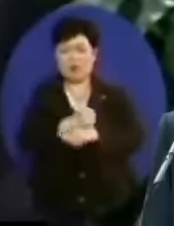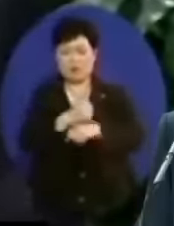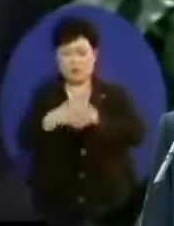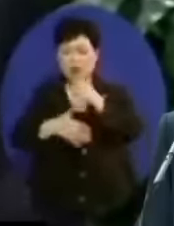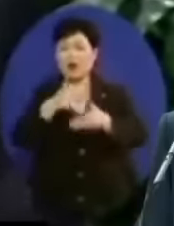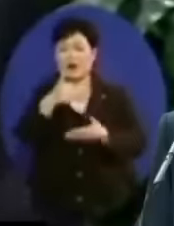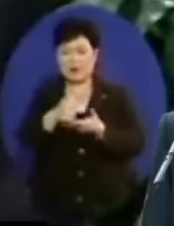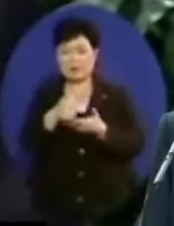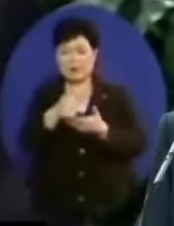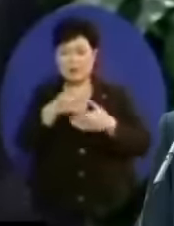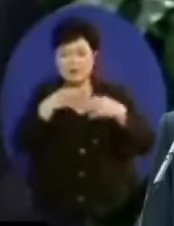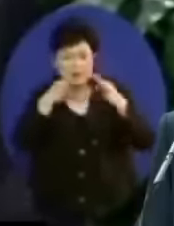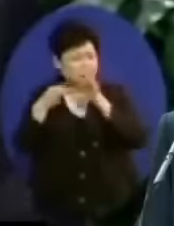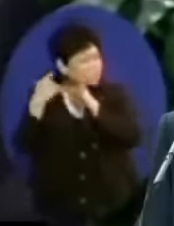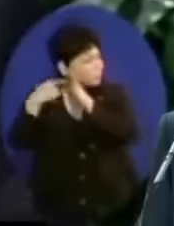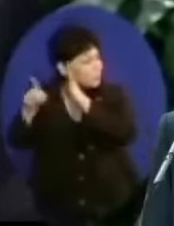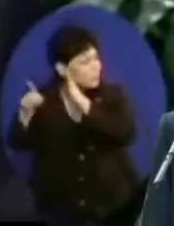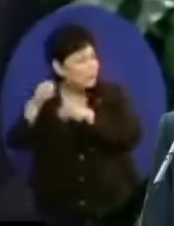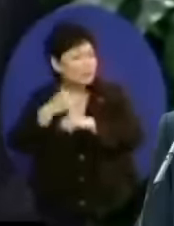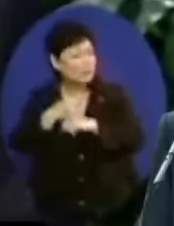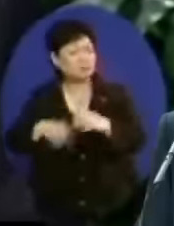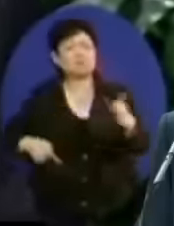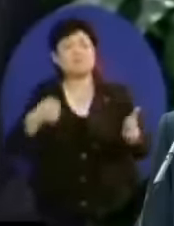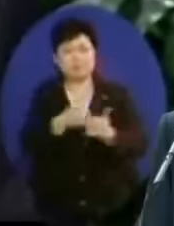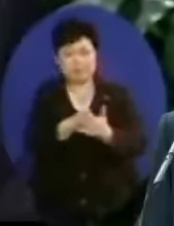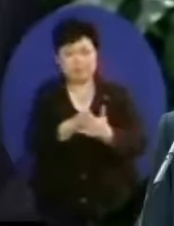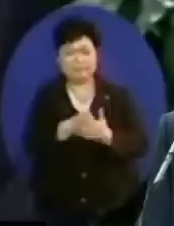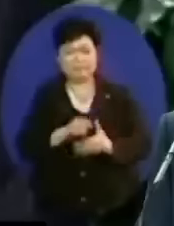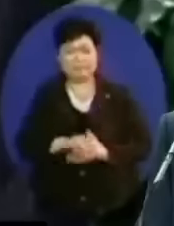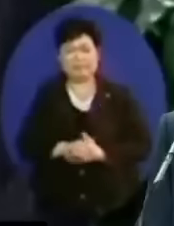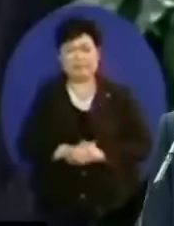하나님의 음성에 귀를 듣지 않기로 결심을 한 것입니다.